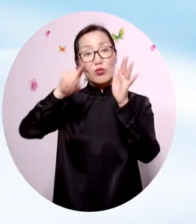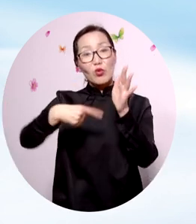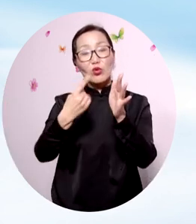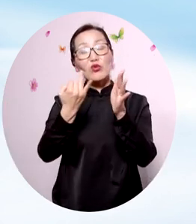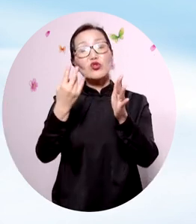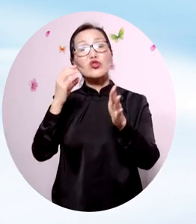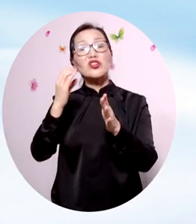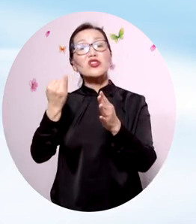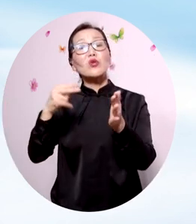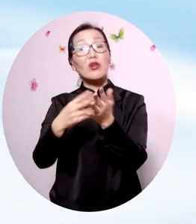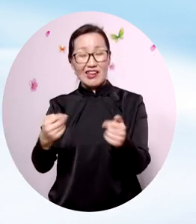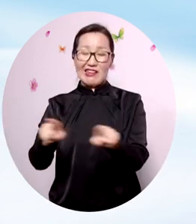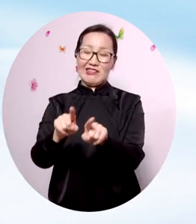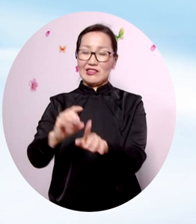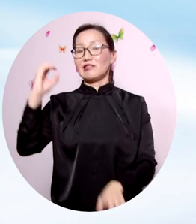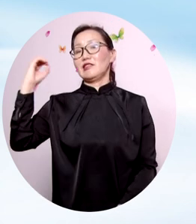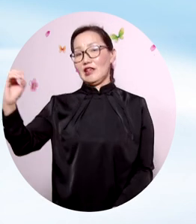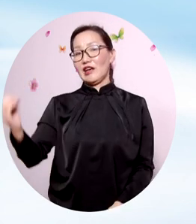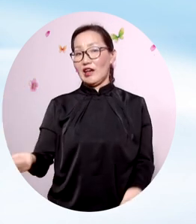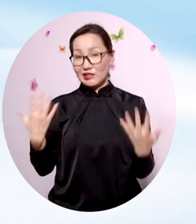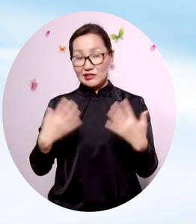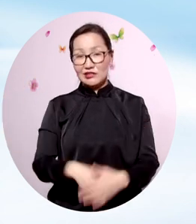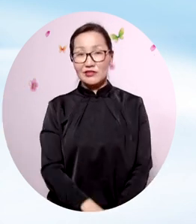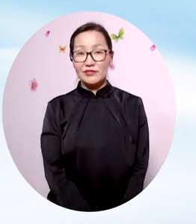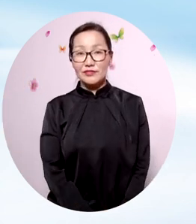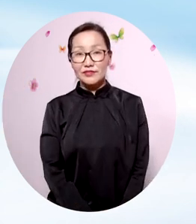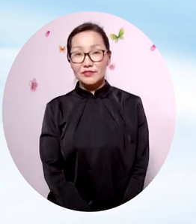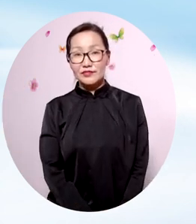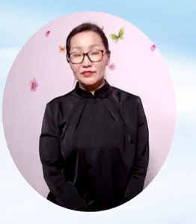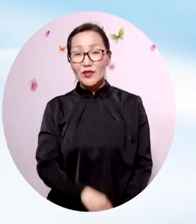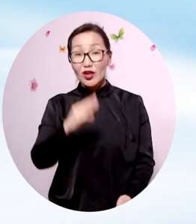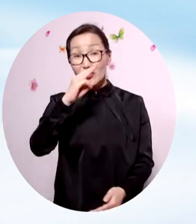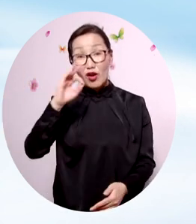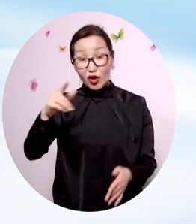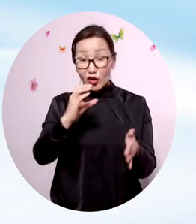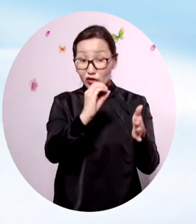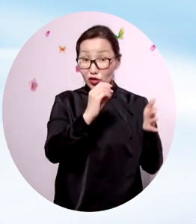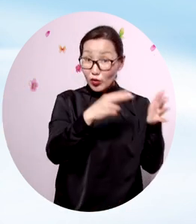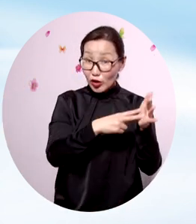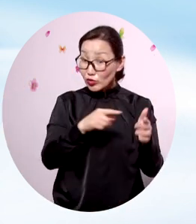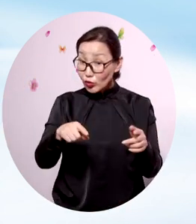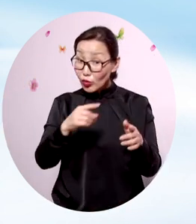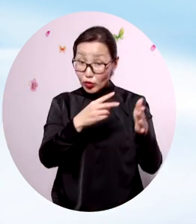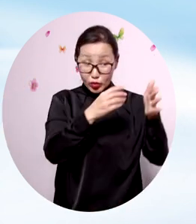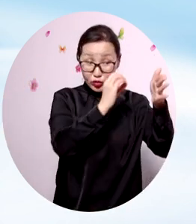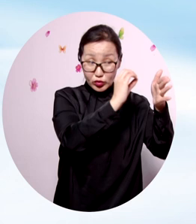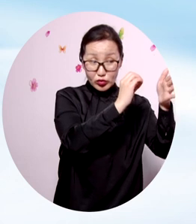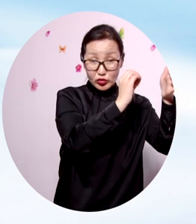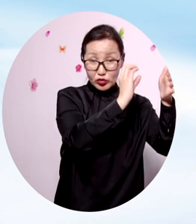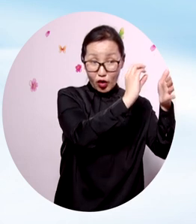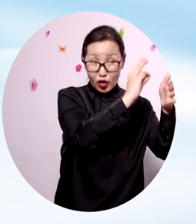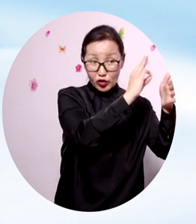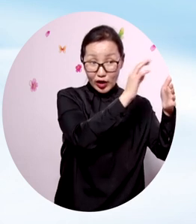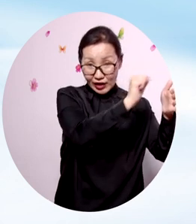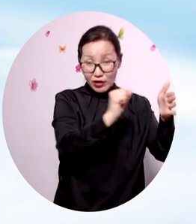149 хуваахад хэд гарах вэ? Адилхан л тэг гарна. Харин тоог тэгд хувааж болдог л үү? Болдгүй шүү дээ. Энийг маш сайн